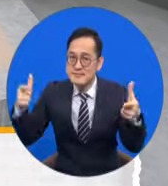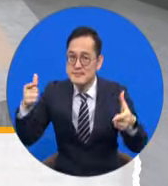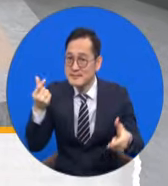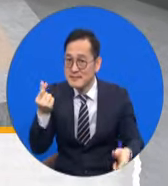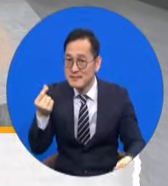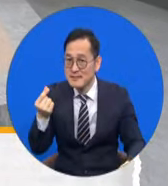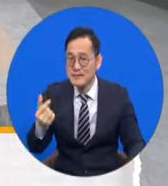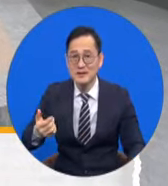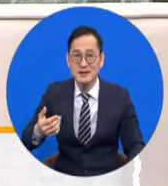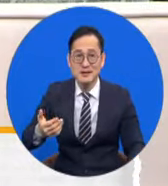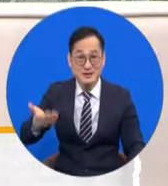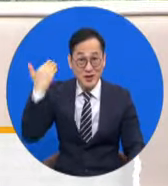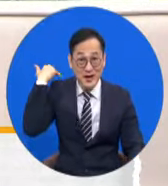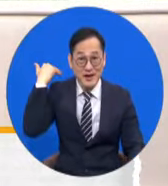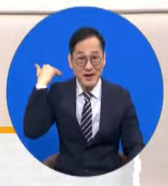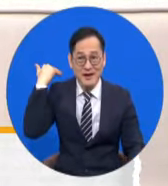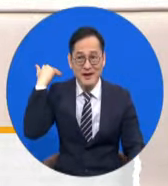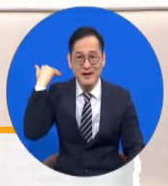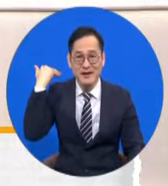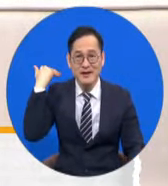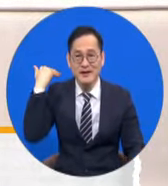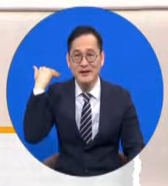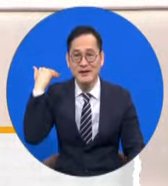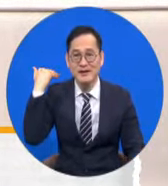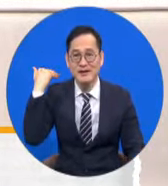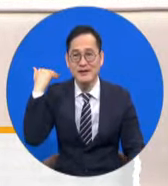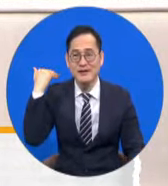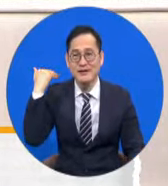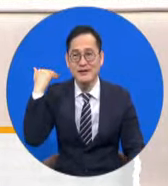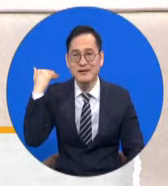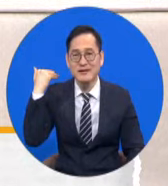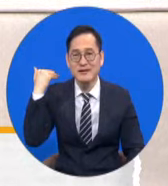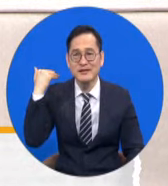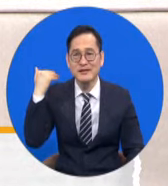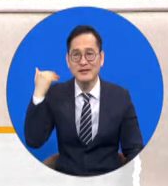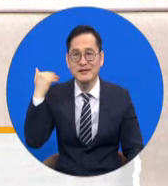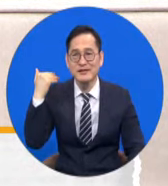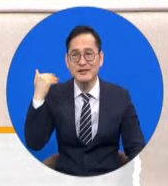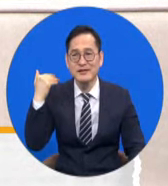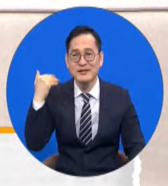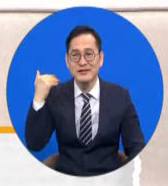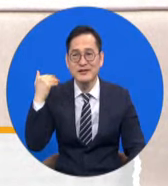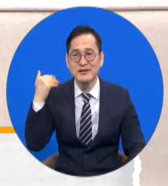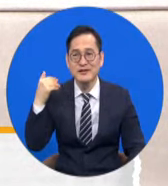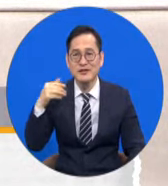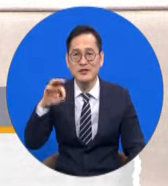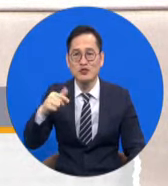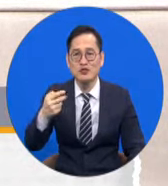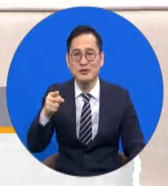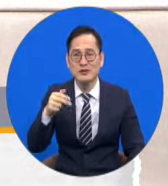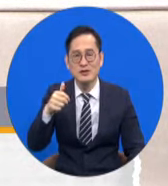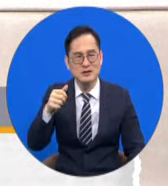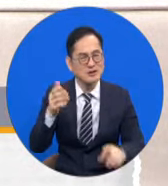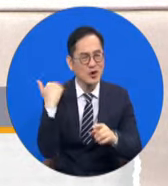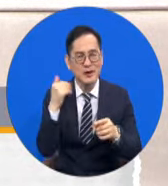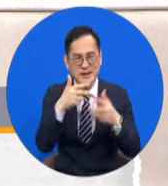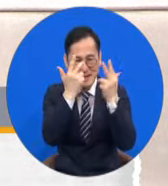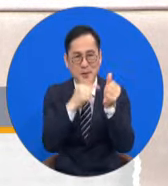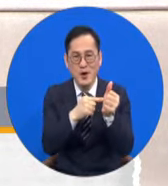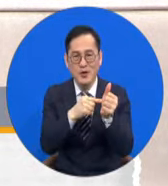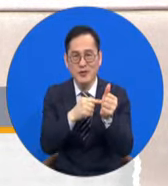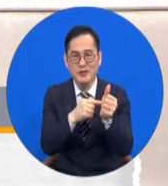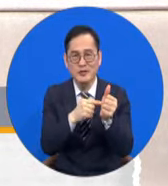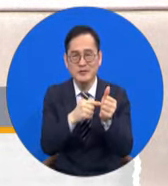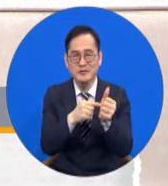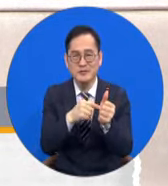지난번에 보궐선거 때 윤영선 후보가 있었지만은 솔직히 말씀드려서 윤 후보가 이길 것이라고 예상하는 부분은 굉장히